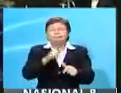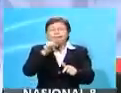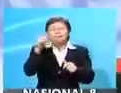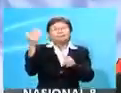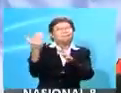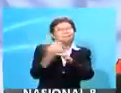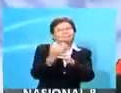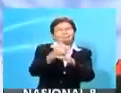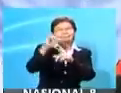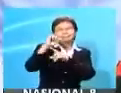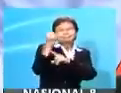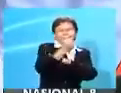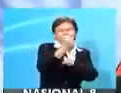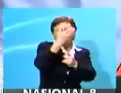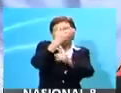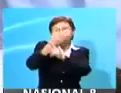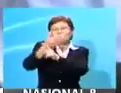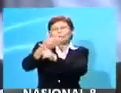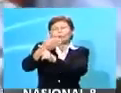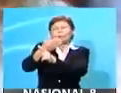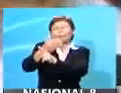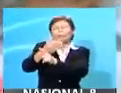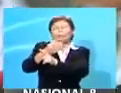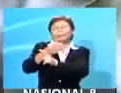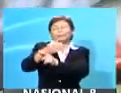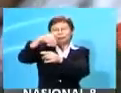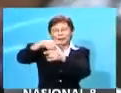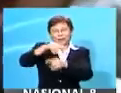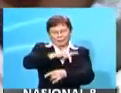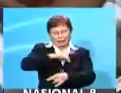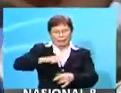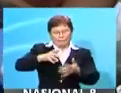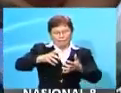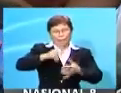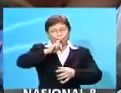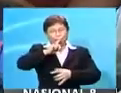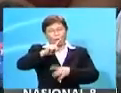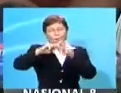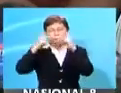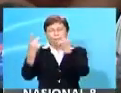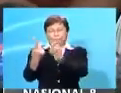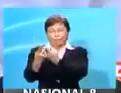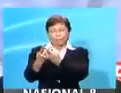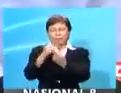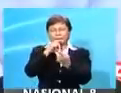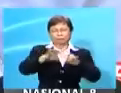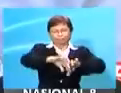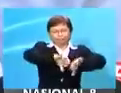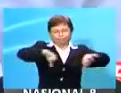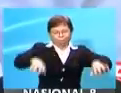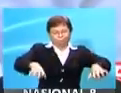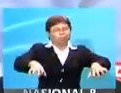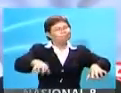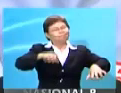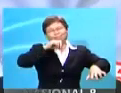terganggu dengan situasi pengguguran beliau dalam kabinet dan mahu memastikan Parti tidak berpecah